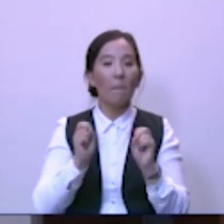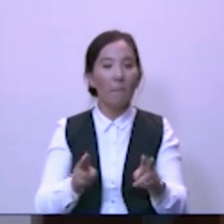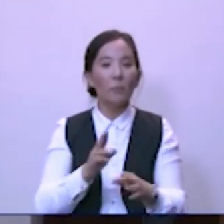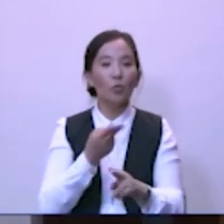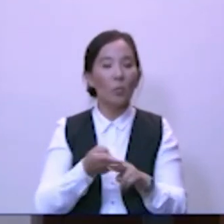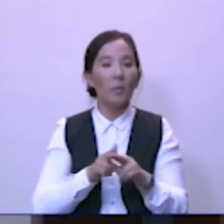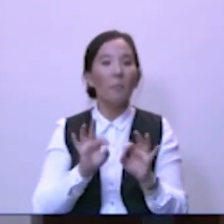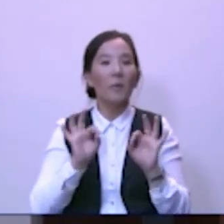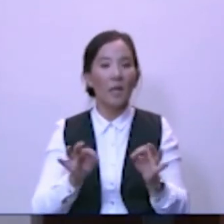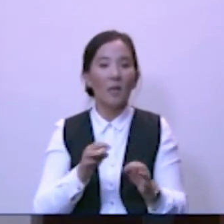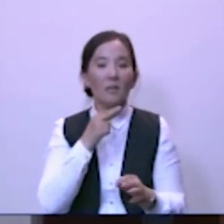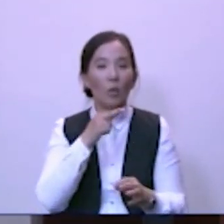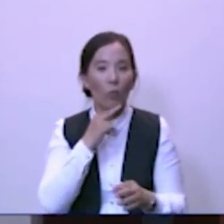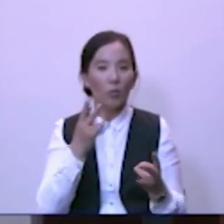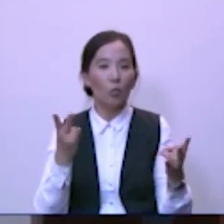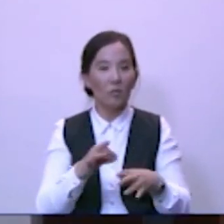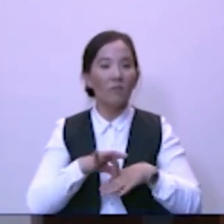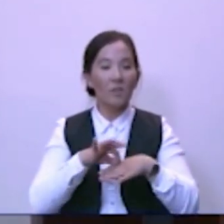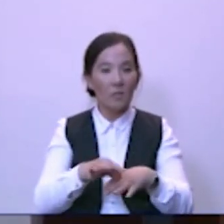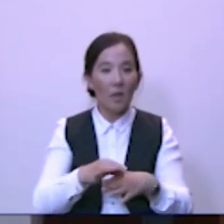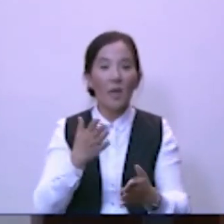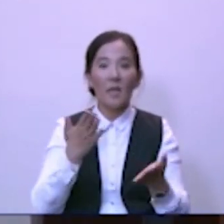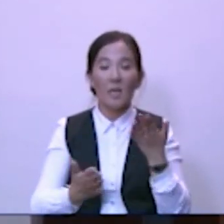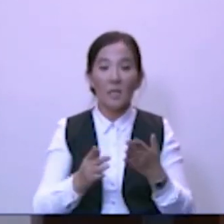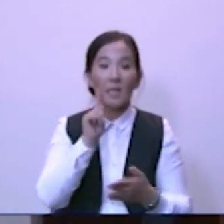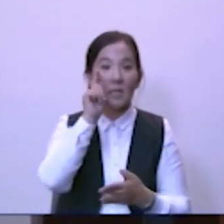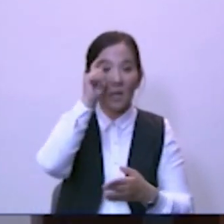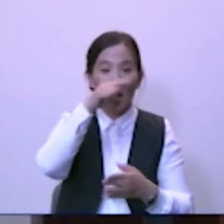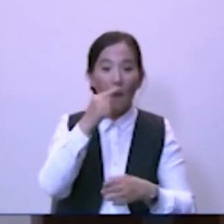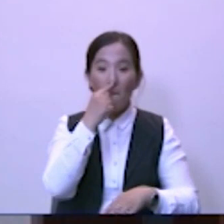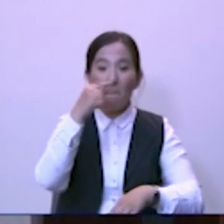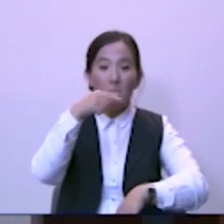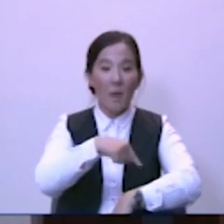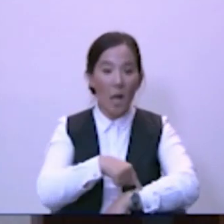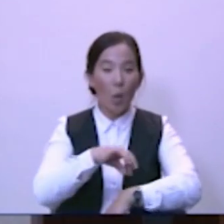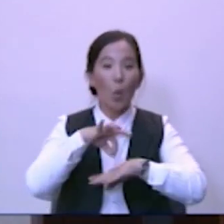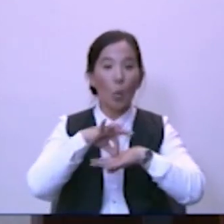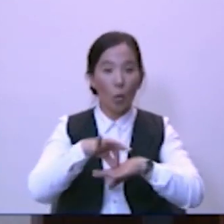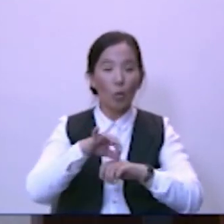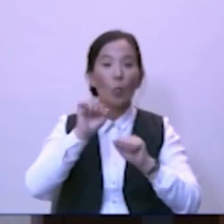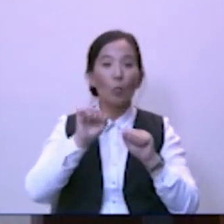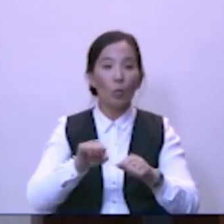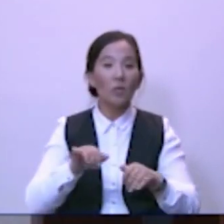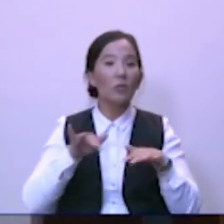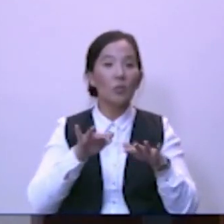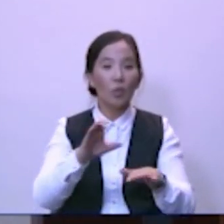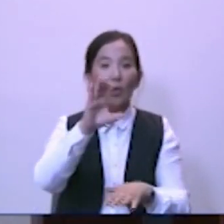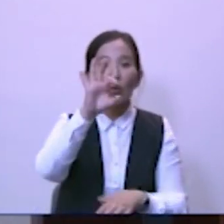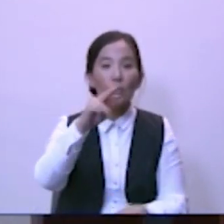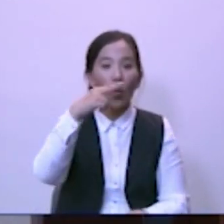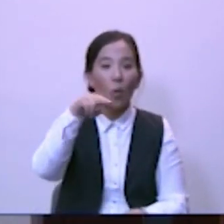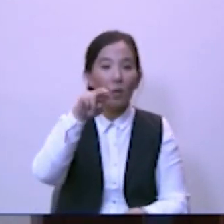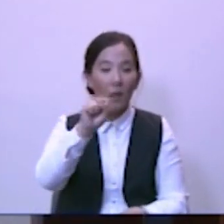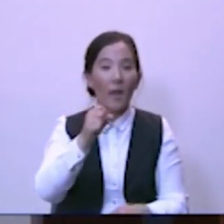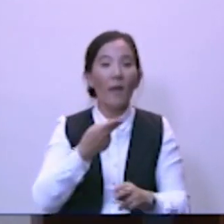если например кислота капнула нам на кожу мы можем нейтрализовать ее действием соды потому что